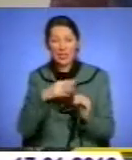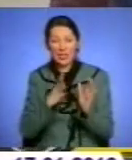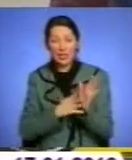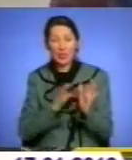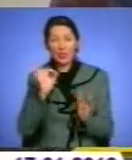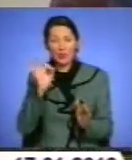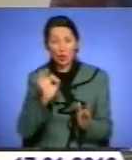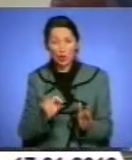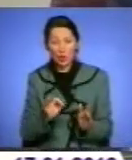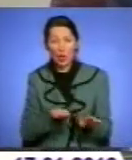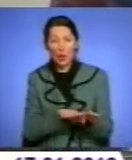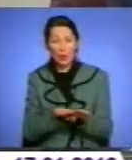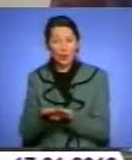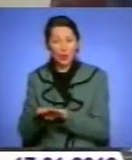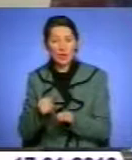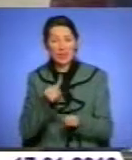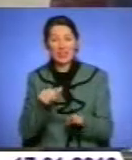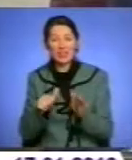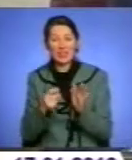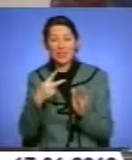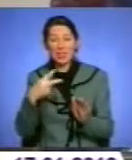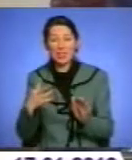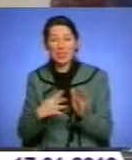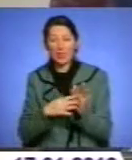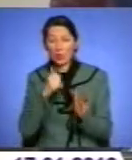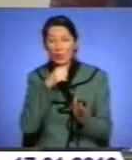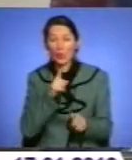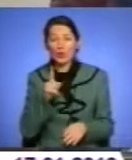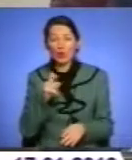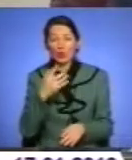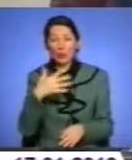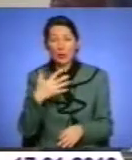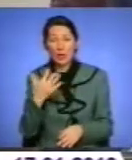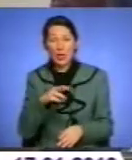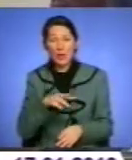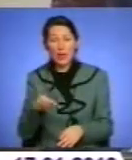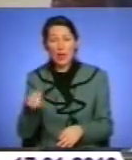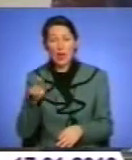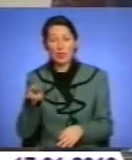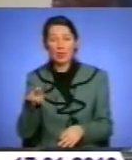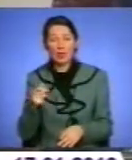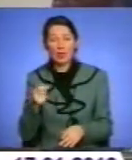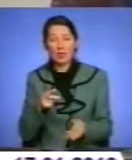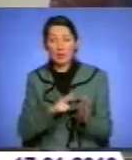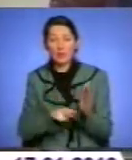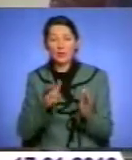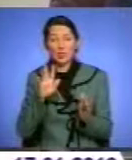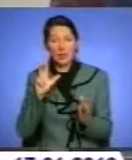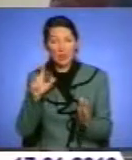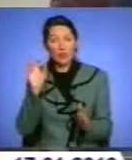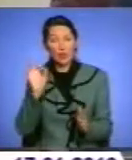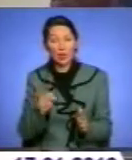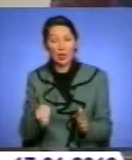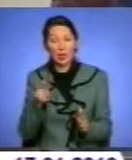19%. А порівняно з 2009 роком на 155 мільярдів гривень, або на 73%.